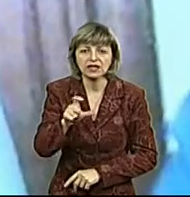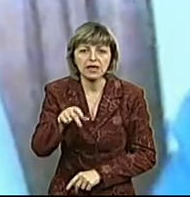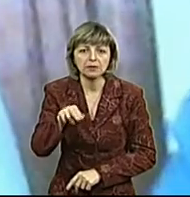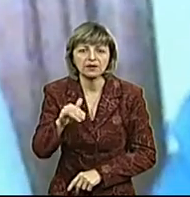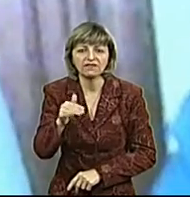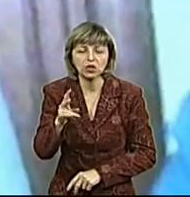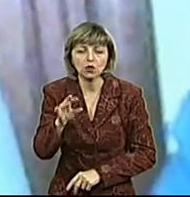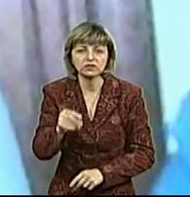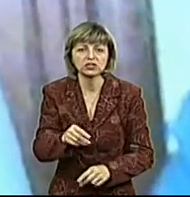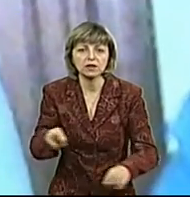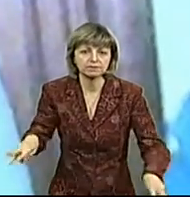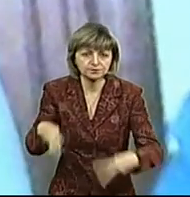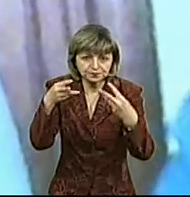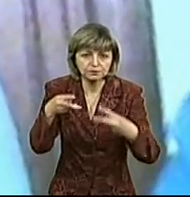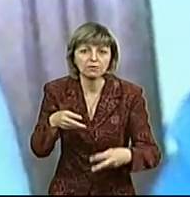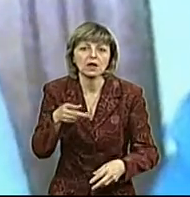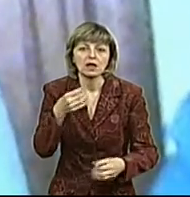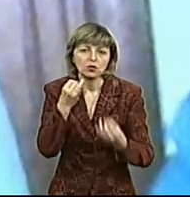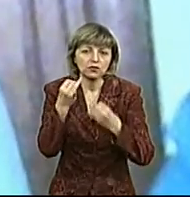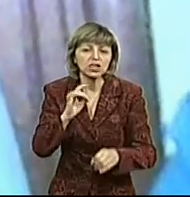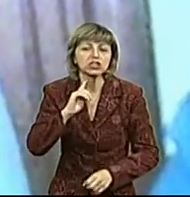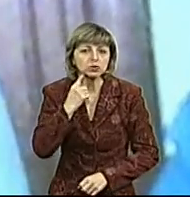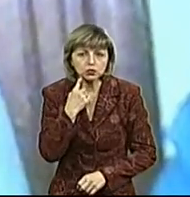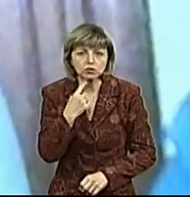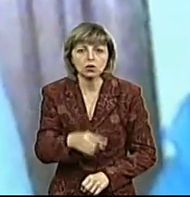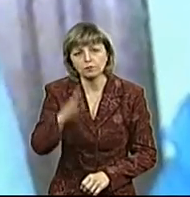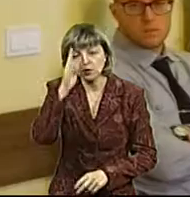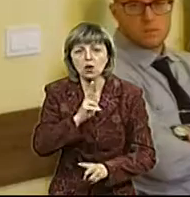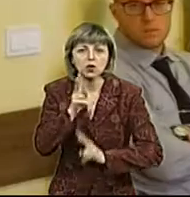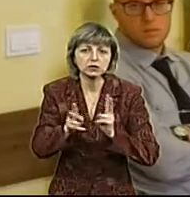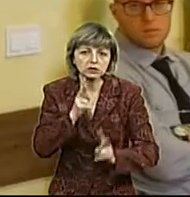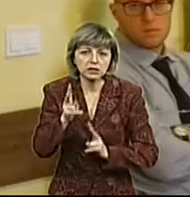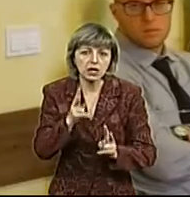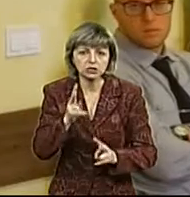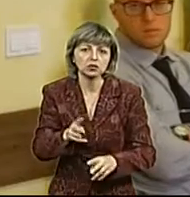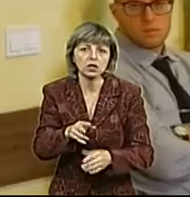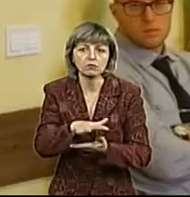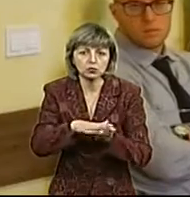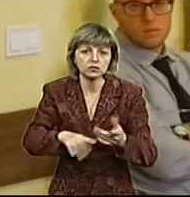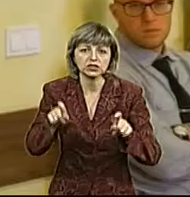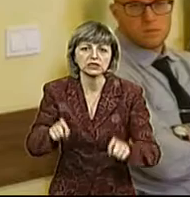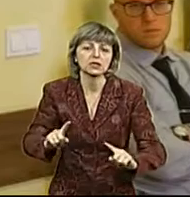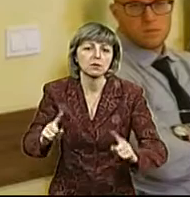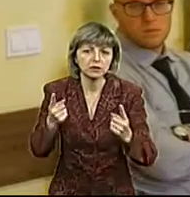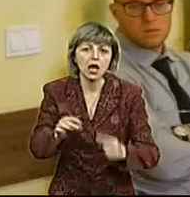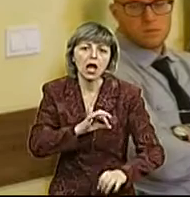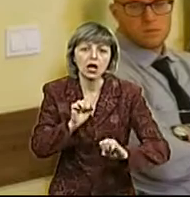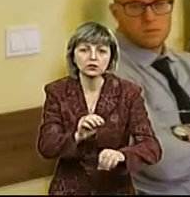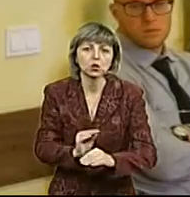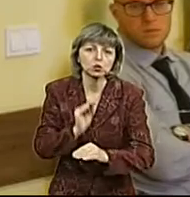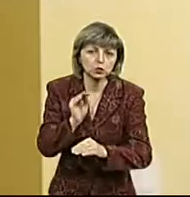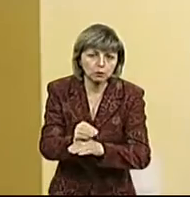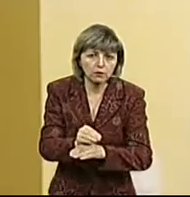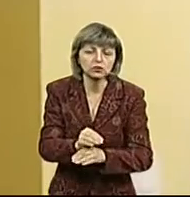В режимі відеоконференції її вмикають із Луцька. Пан Анатолій оскаржує продовження утримання під вартою. Адвоката погано чути. Його доповнює